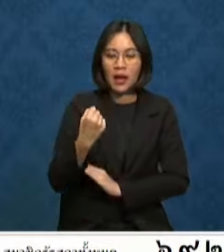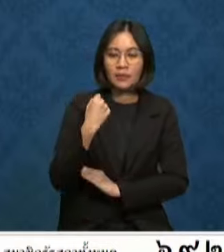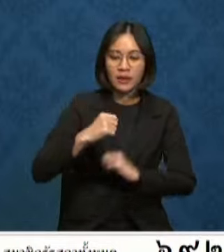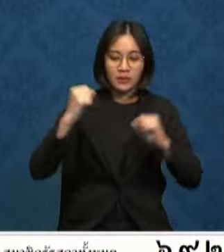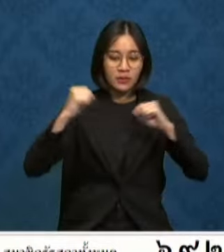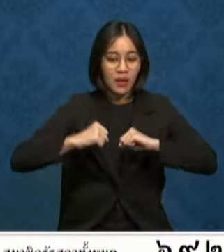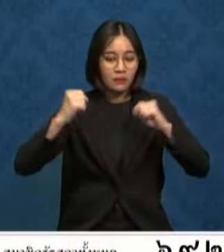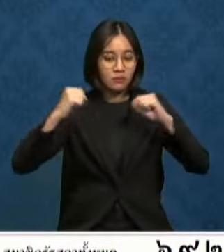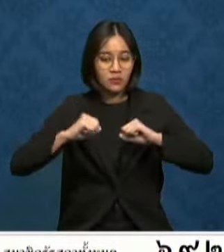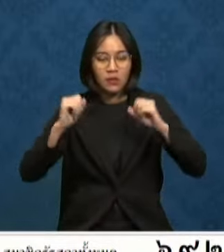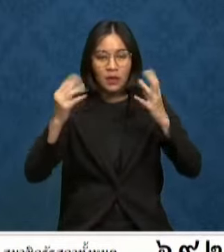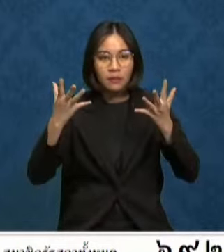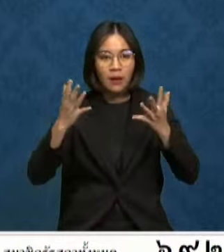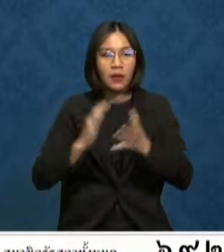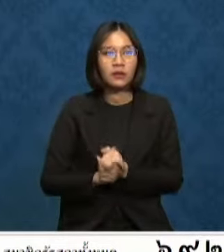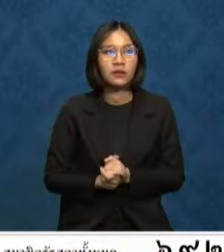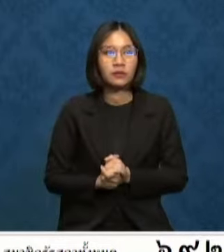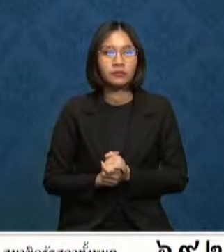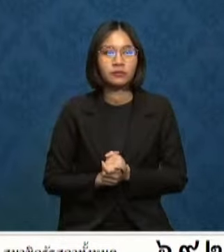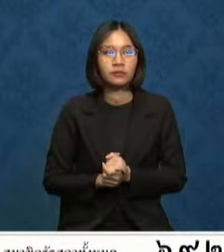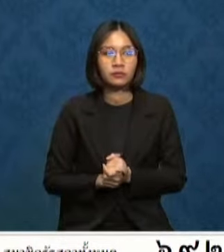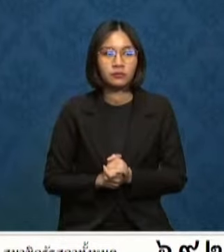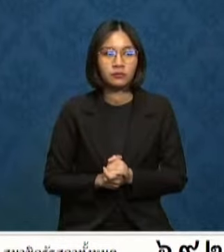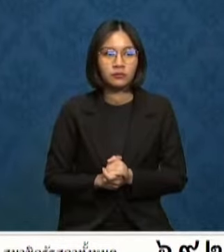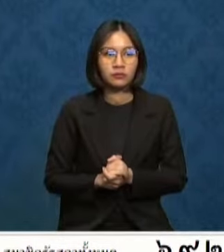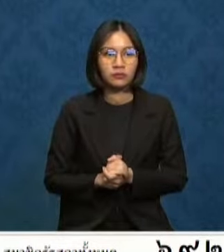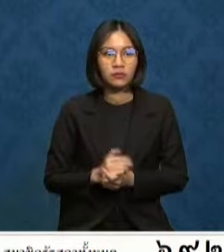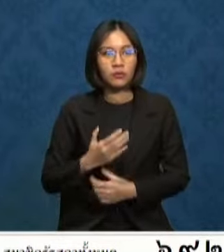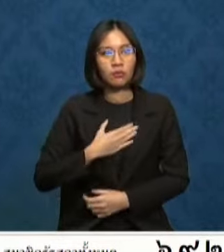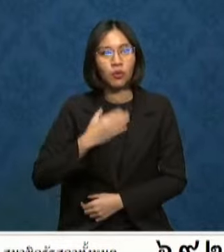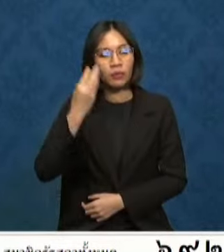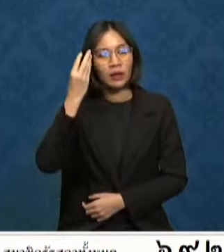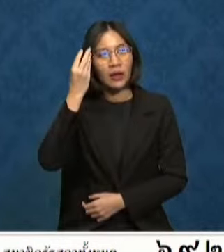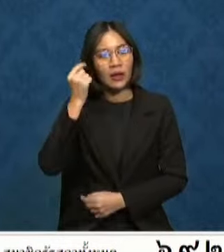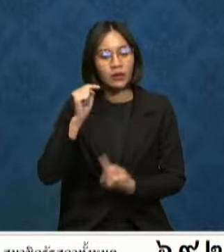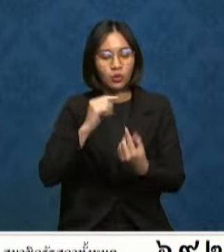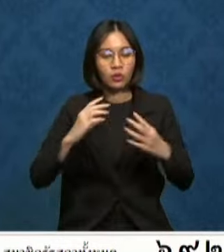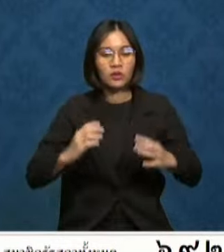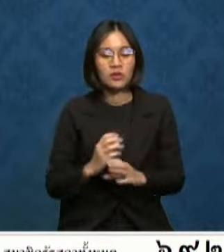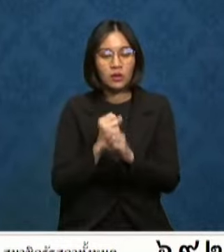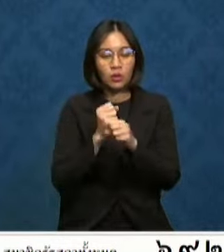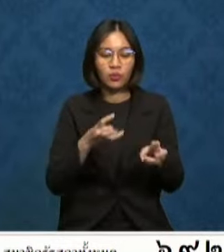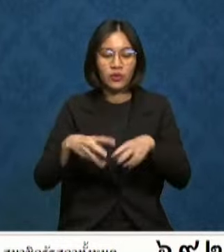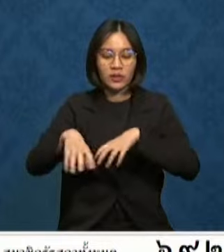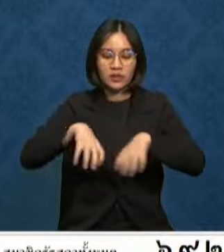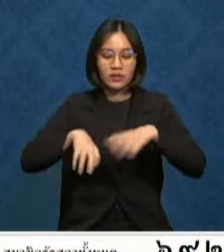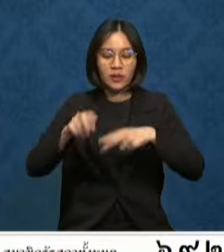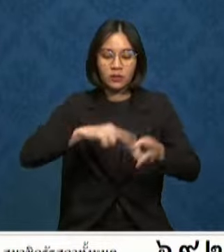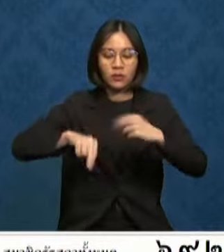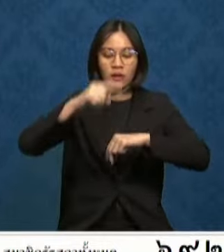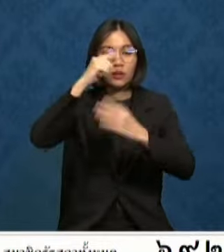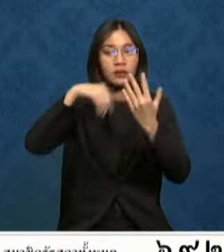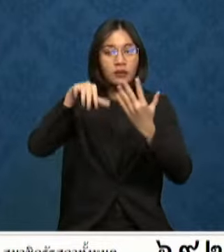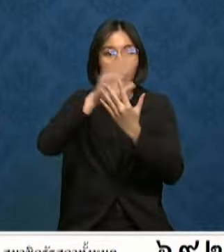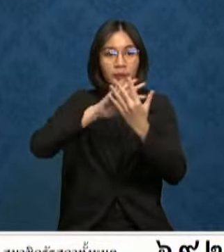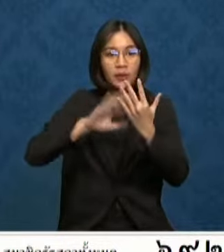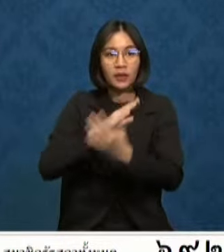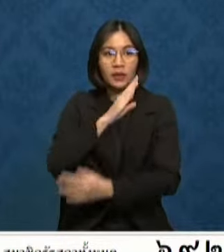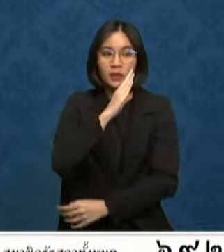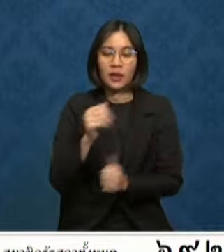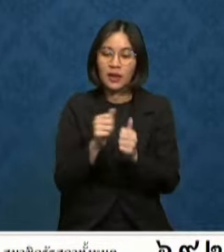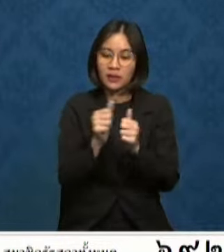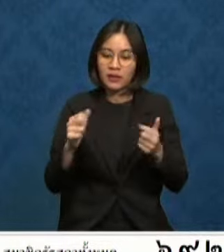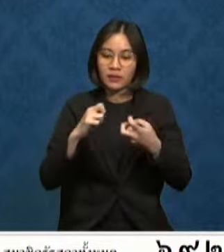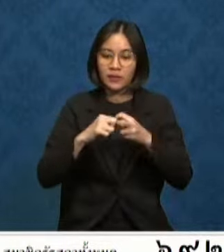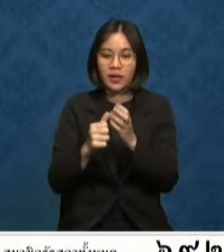ัดสนใจไม่ gamersไปตัวทไงไผมวาดูมกผลของการบสิหารประเทศถ้าออกมาดี